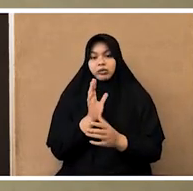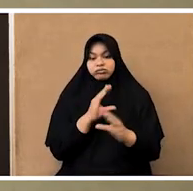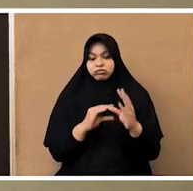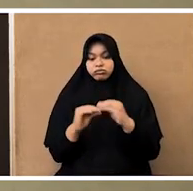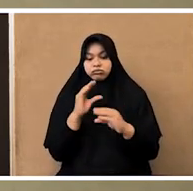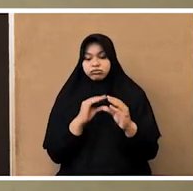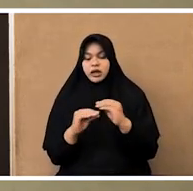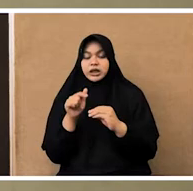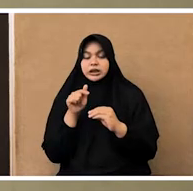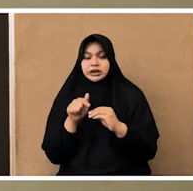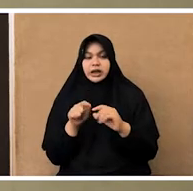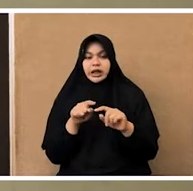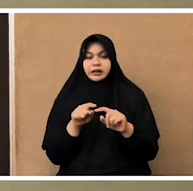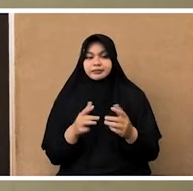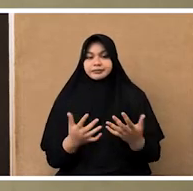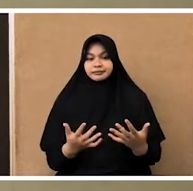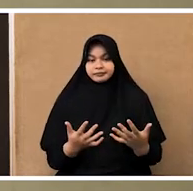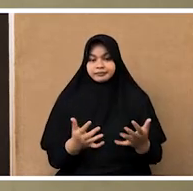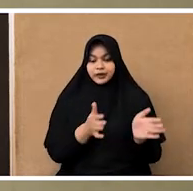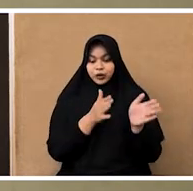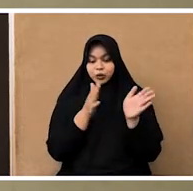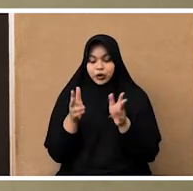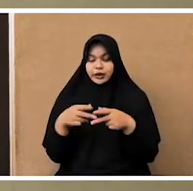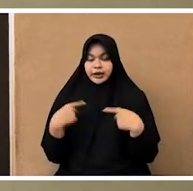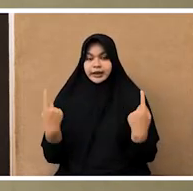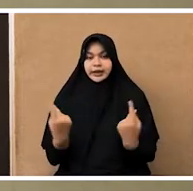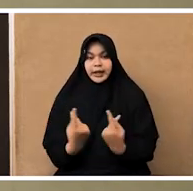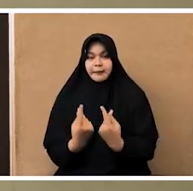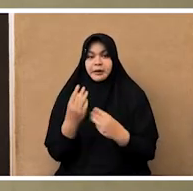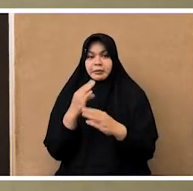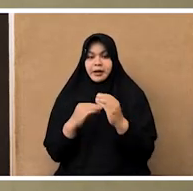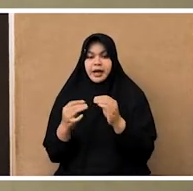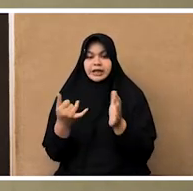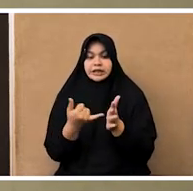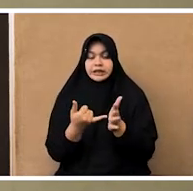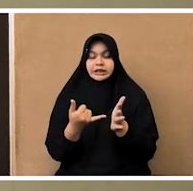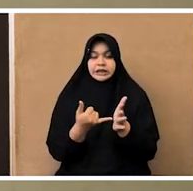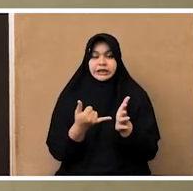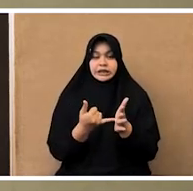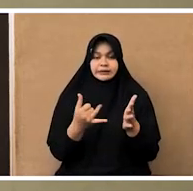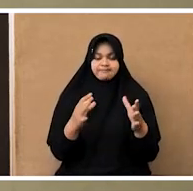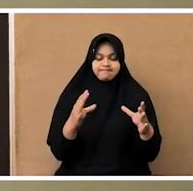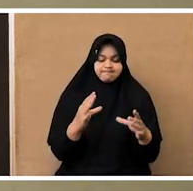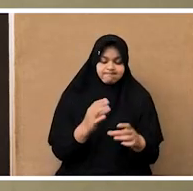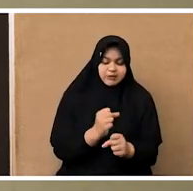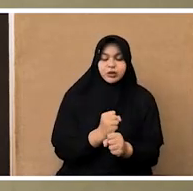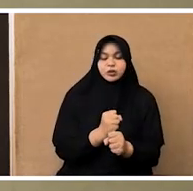soal rokok Nah kalau kemudian kita membahas secara substansi begitu